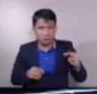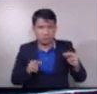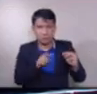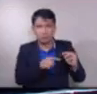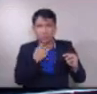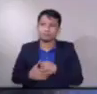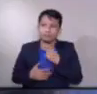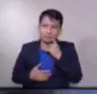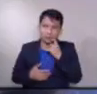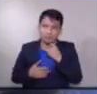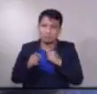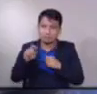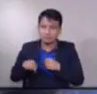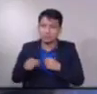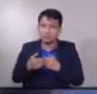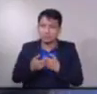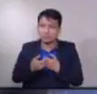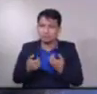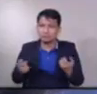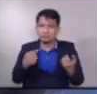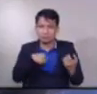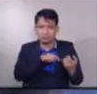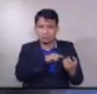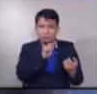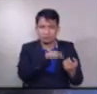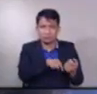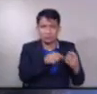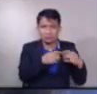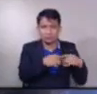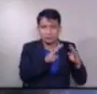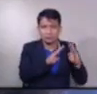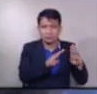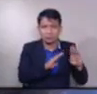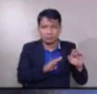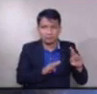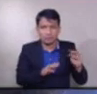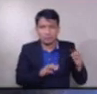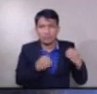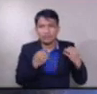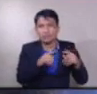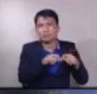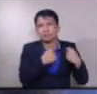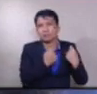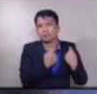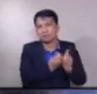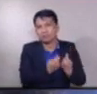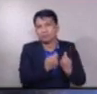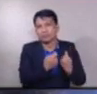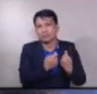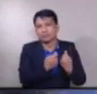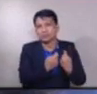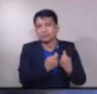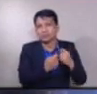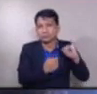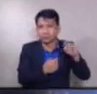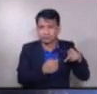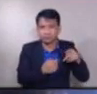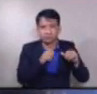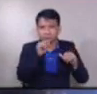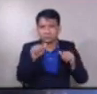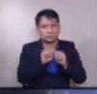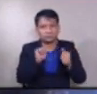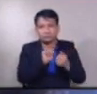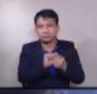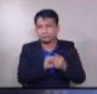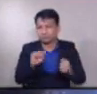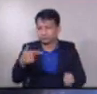Sharia courts? Tama yun. Oo. Pero doon mismo sa teritoryo ng BARM, marami pa pong tribo doon. hindi po kami saklaw na hindi saklaw ng Sharia. Yes,